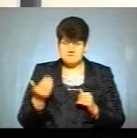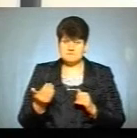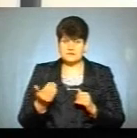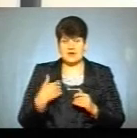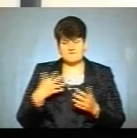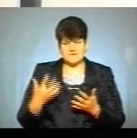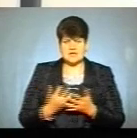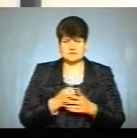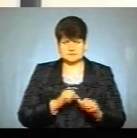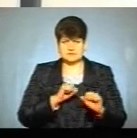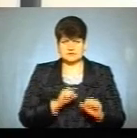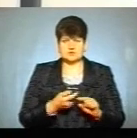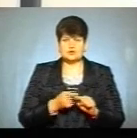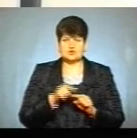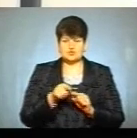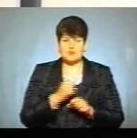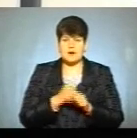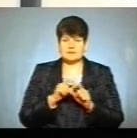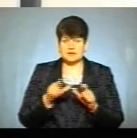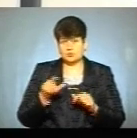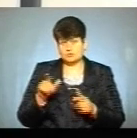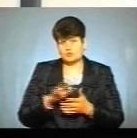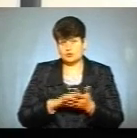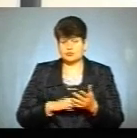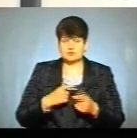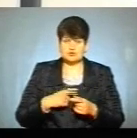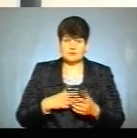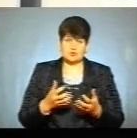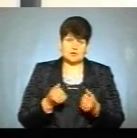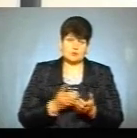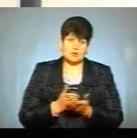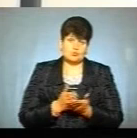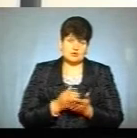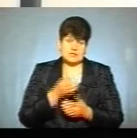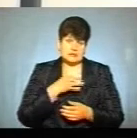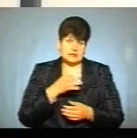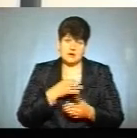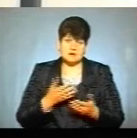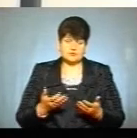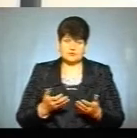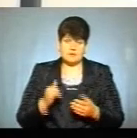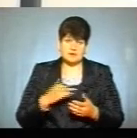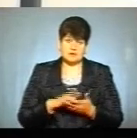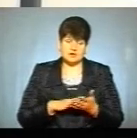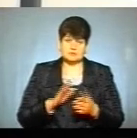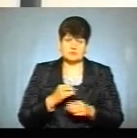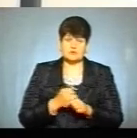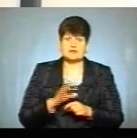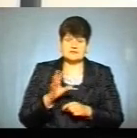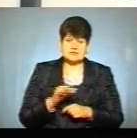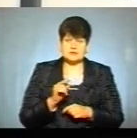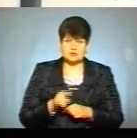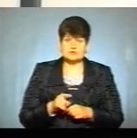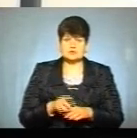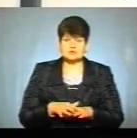нам вдалося відстояти саме цю аптеку. Люди будуть собі продовжувати далі отримувати послуги, лікарство, і ми будемо все робити для того, щоб це